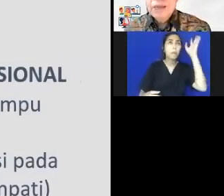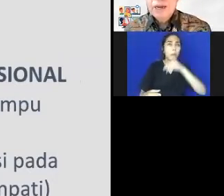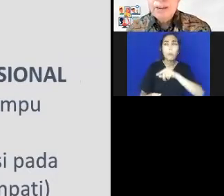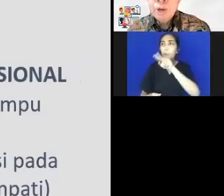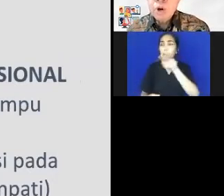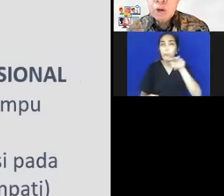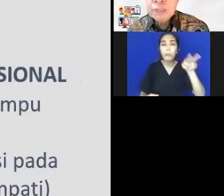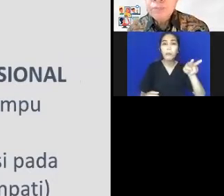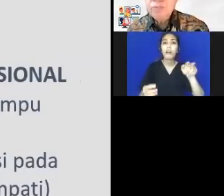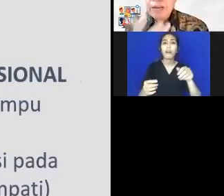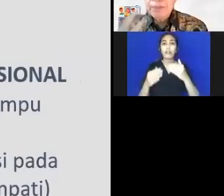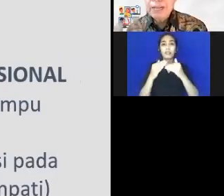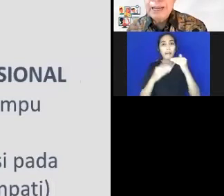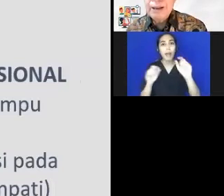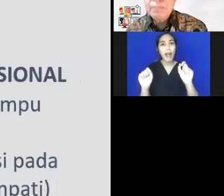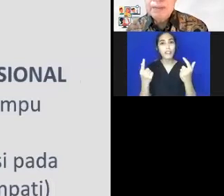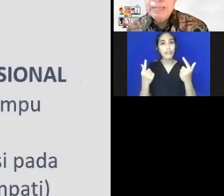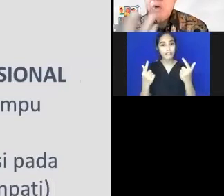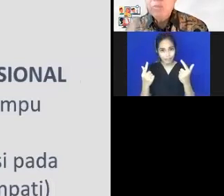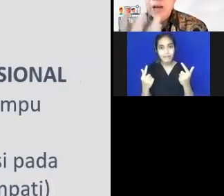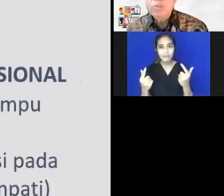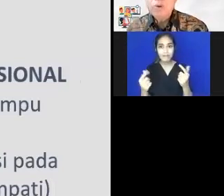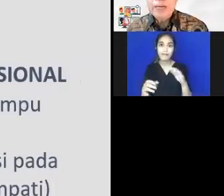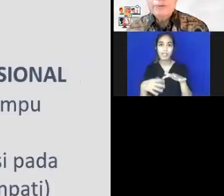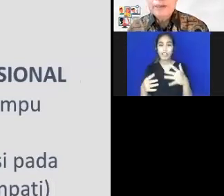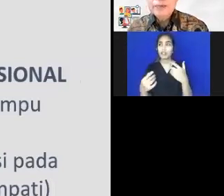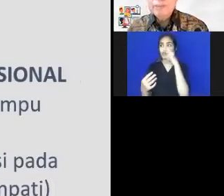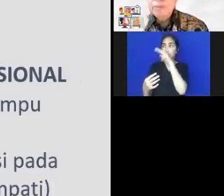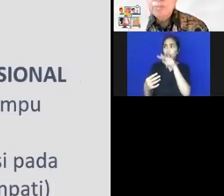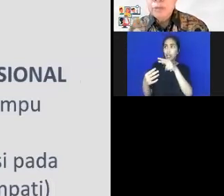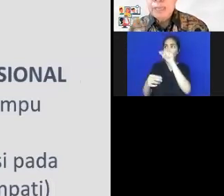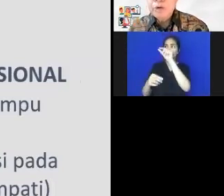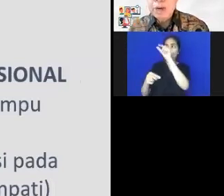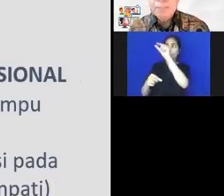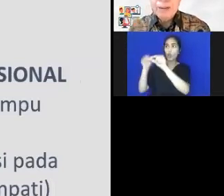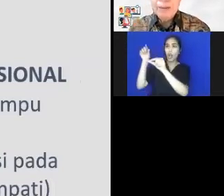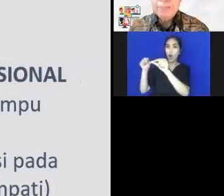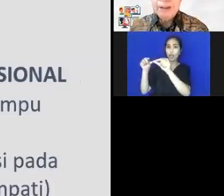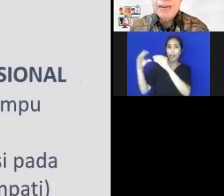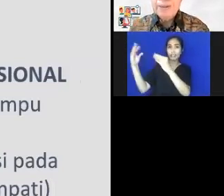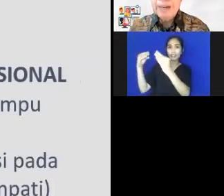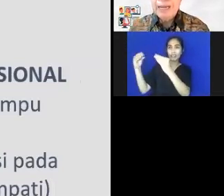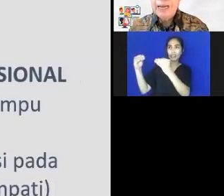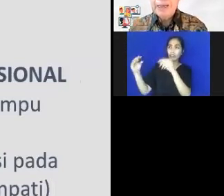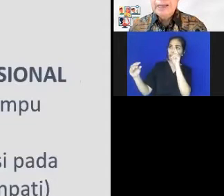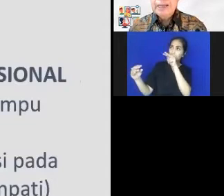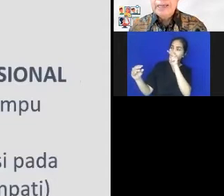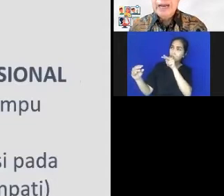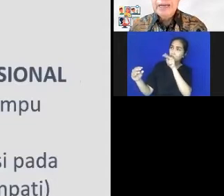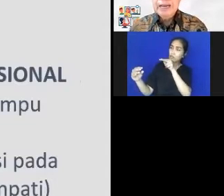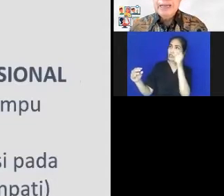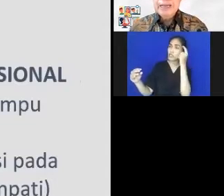aktif. Kemampuan kognitif mulai mereka melihat hubungan-hubungan dan mempunyai apa namanya pandangan-pandangan